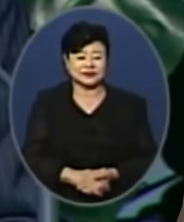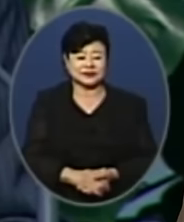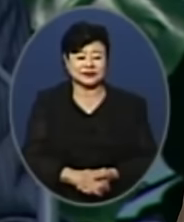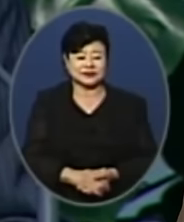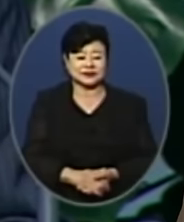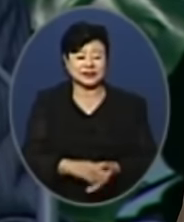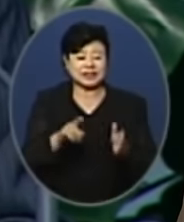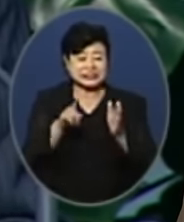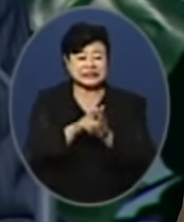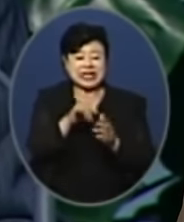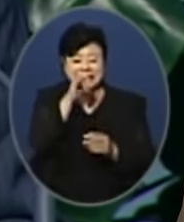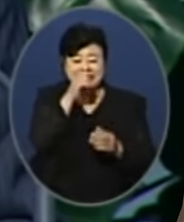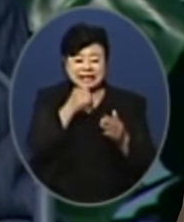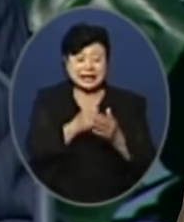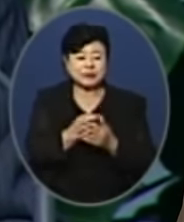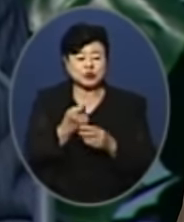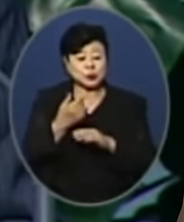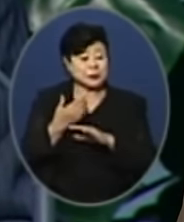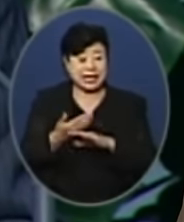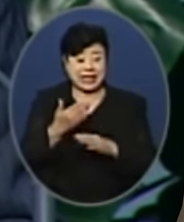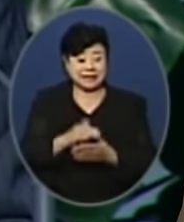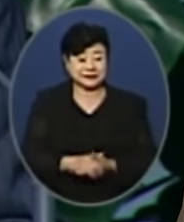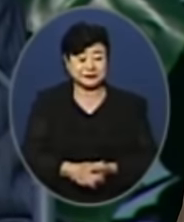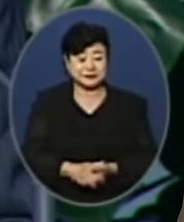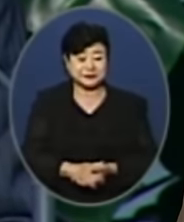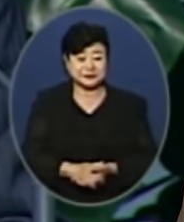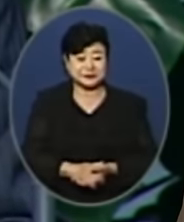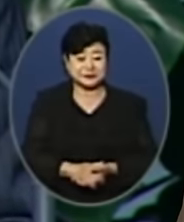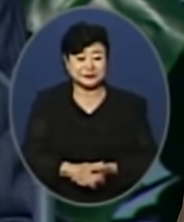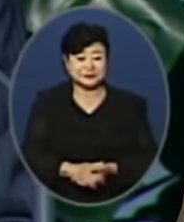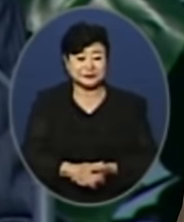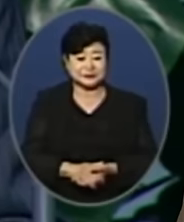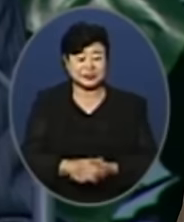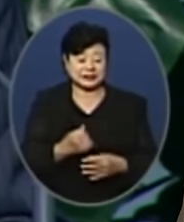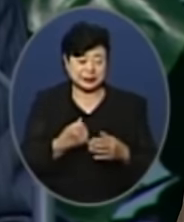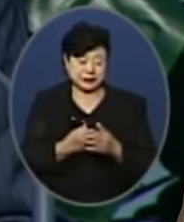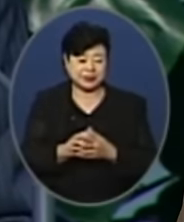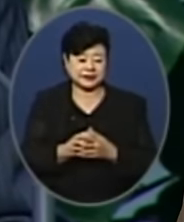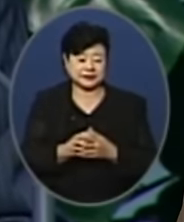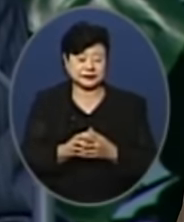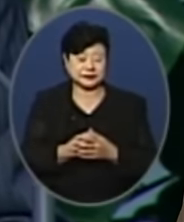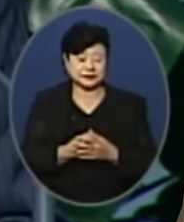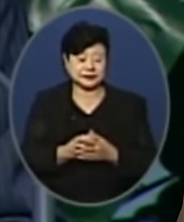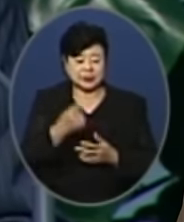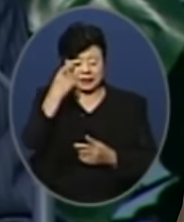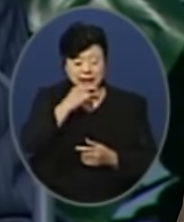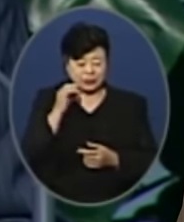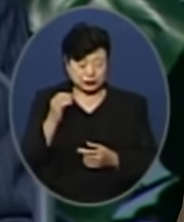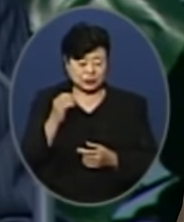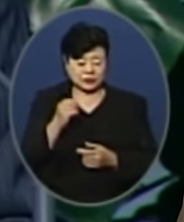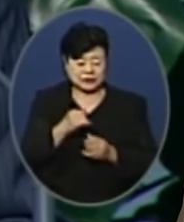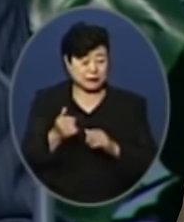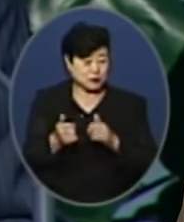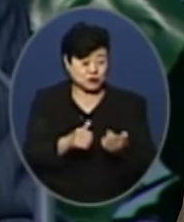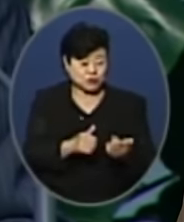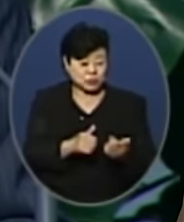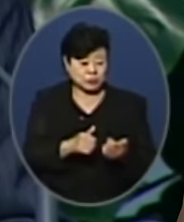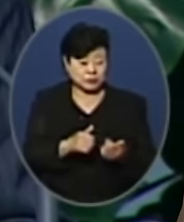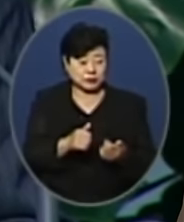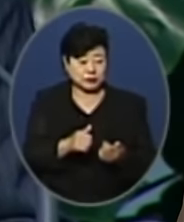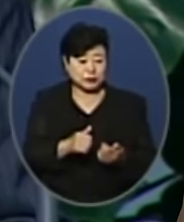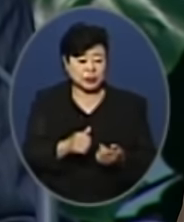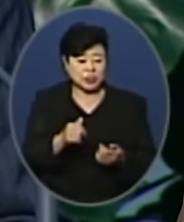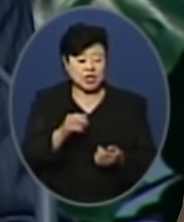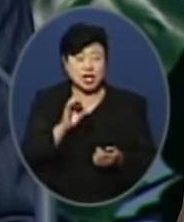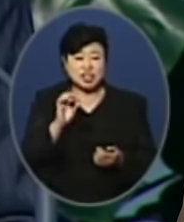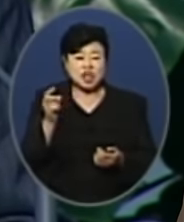그러한 신학을 가지고 있기 때문에 우리하고 조금 틀립니다. 그러므로 가톨릭에서는 사람이 죽으면 연옥으로